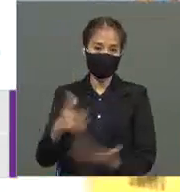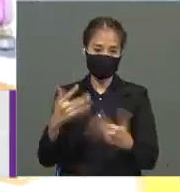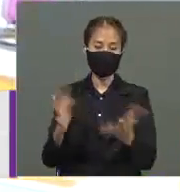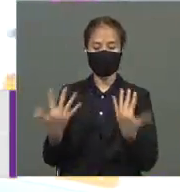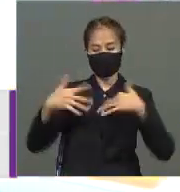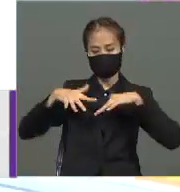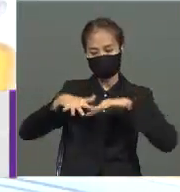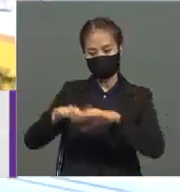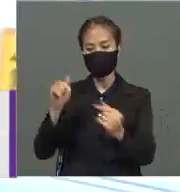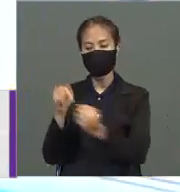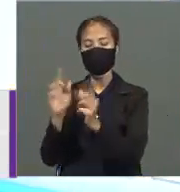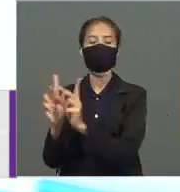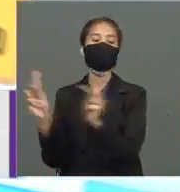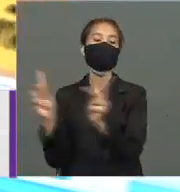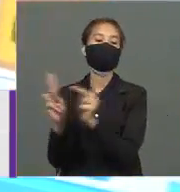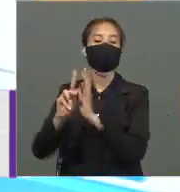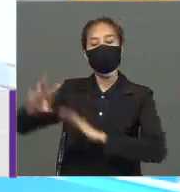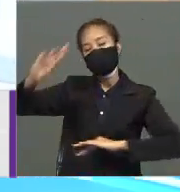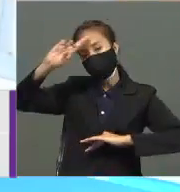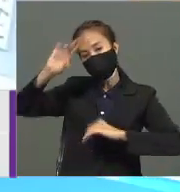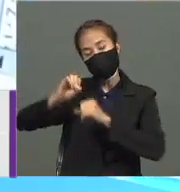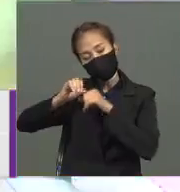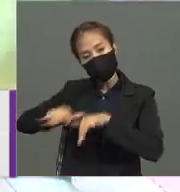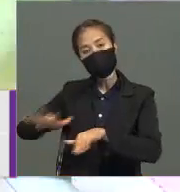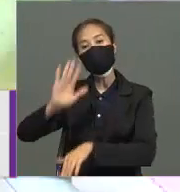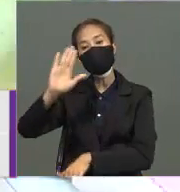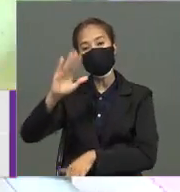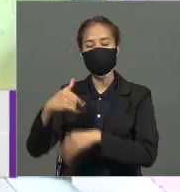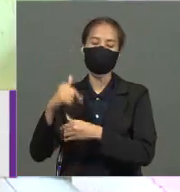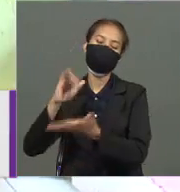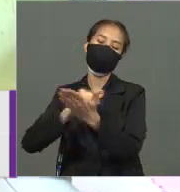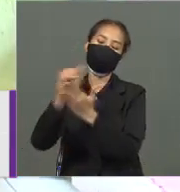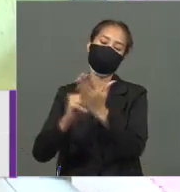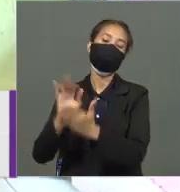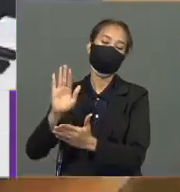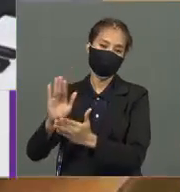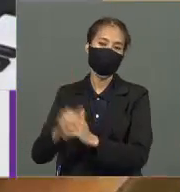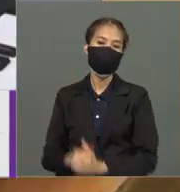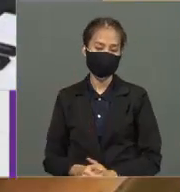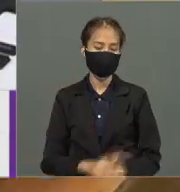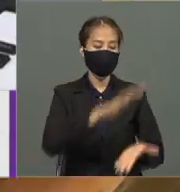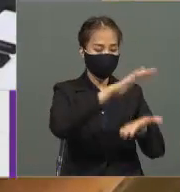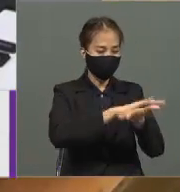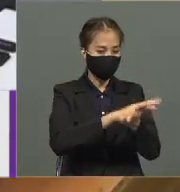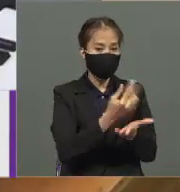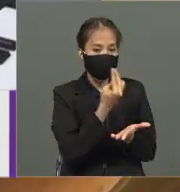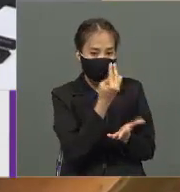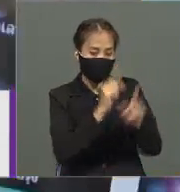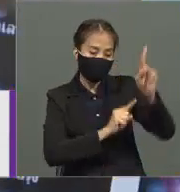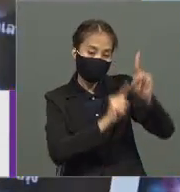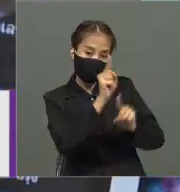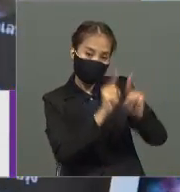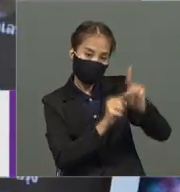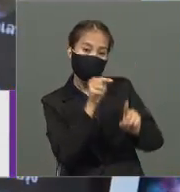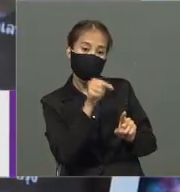ประสานกับคณะกรรมการโรคติดต่อของจังหวัดอย่างใกล้ชิดให้สถานศึกษานั้นประเมินมาตรการเปิดเรียนของไทย